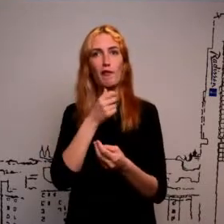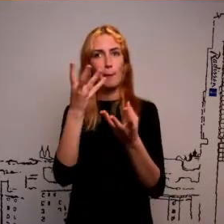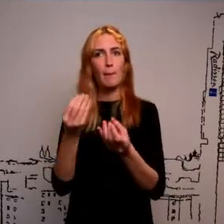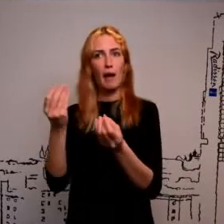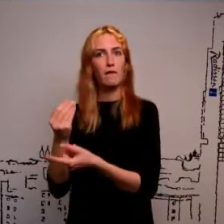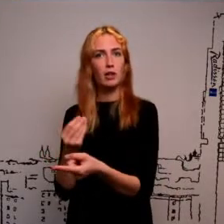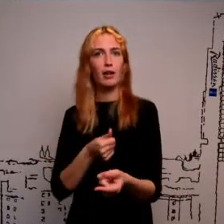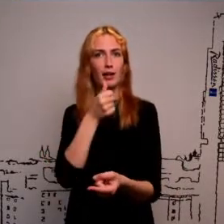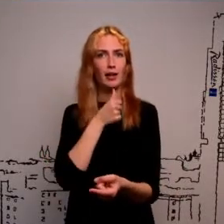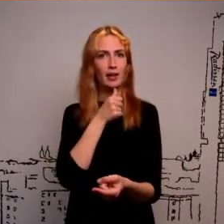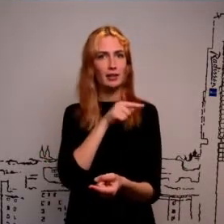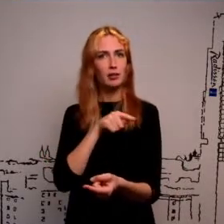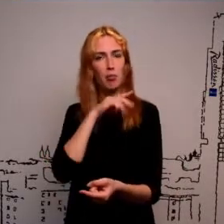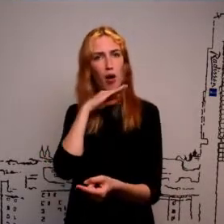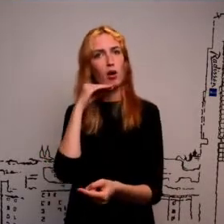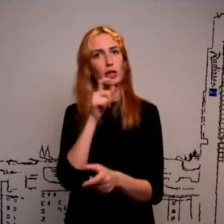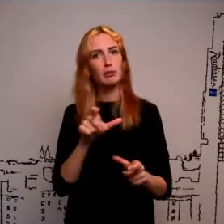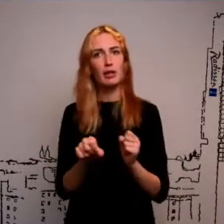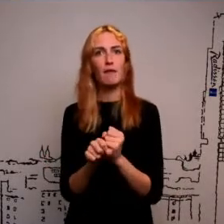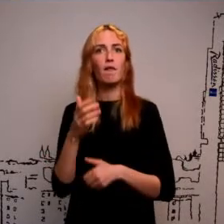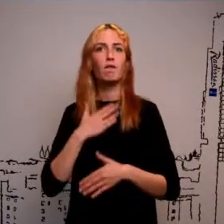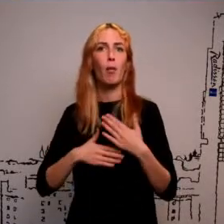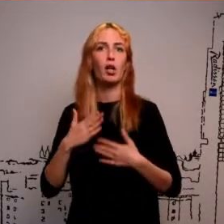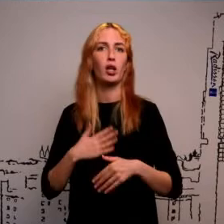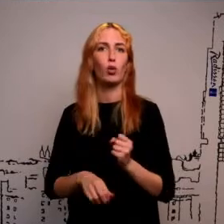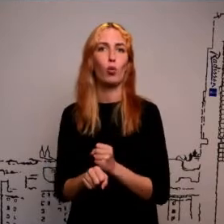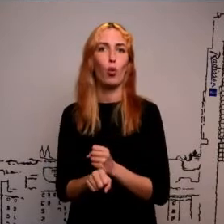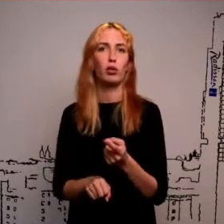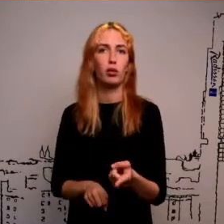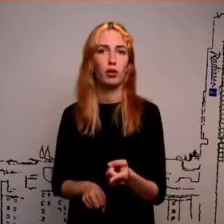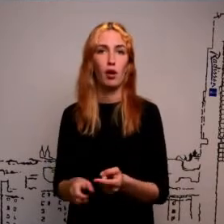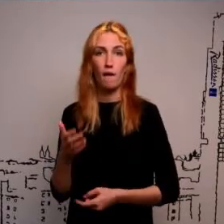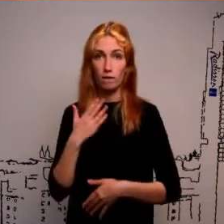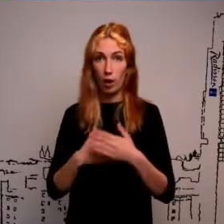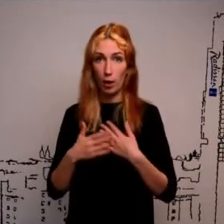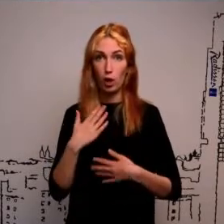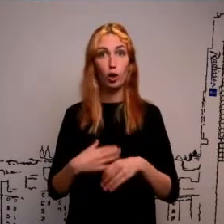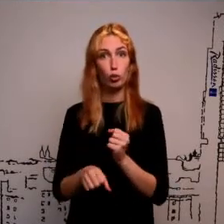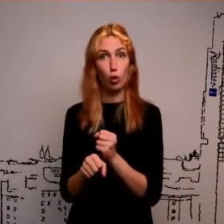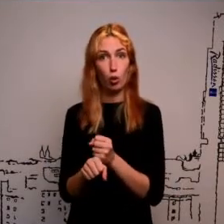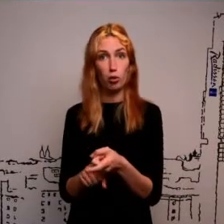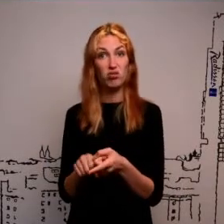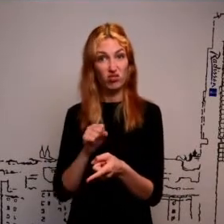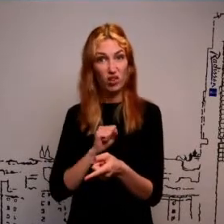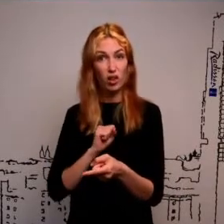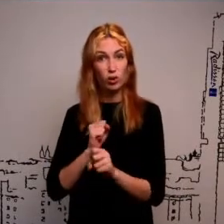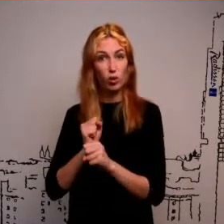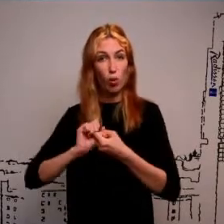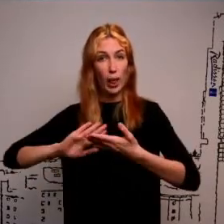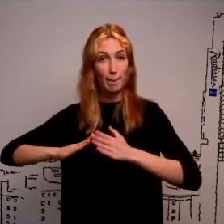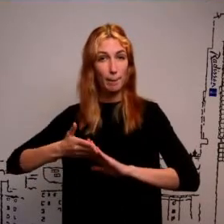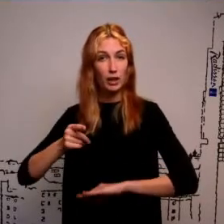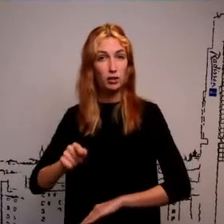teevad vabatahtlikku tööd. Et kas vabatahtlikuna töötades peaks olema ka tööleping?